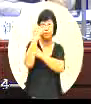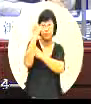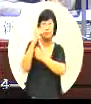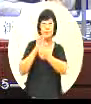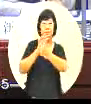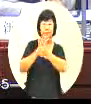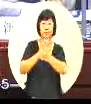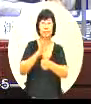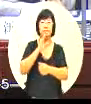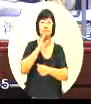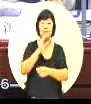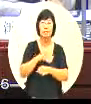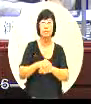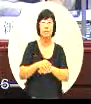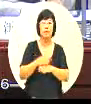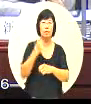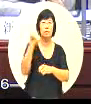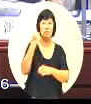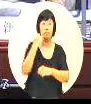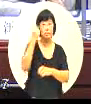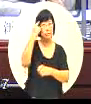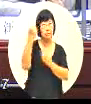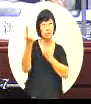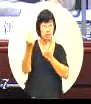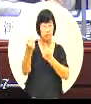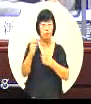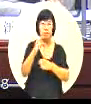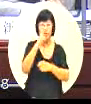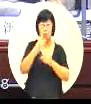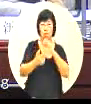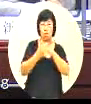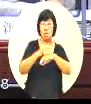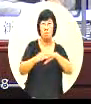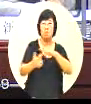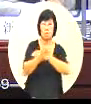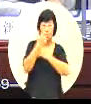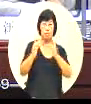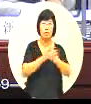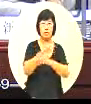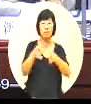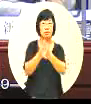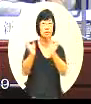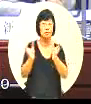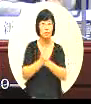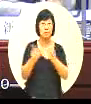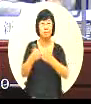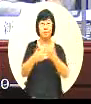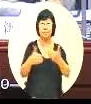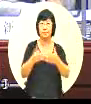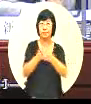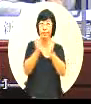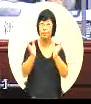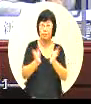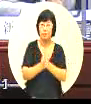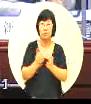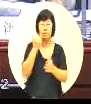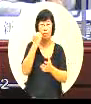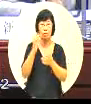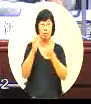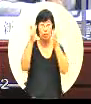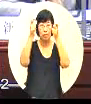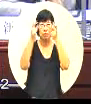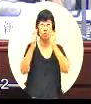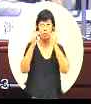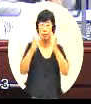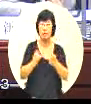也拜托你发挥影响力，赶快来做，好不好？ 我会跟经济部、跟交通部这个部分，应该说高雄港未